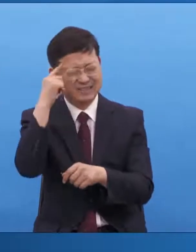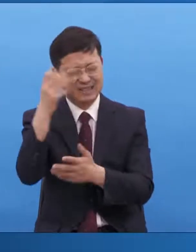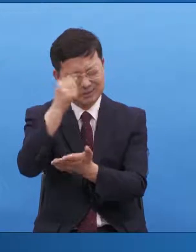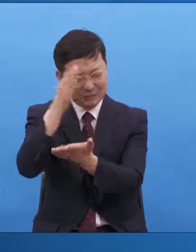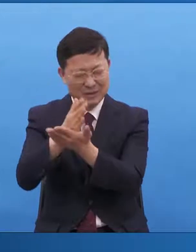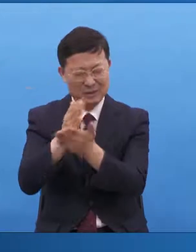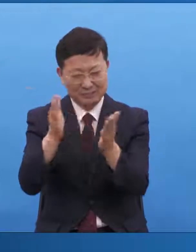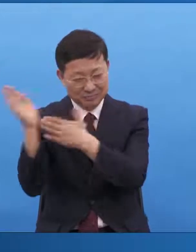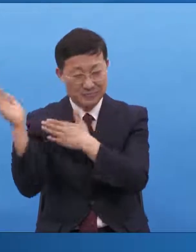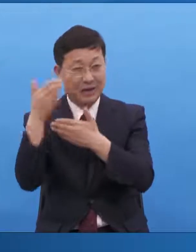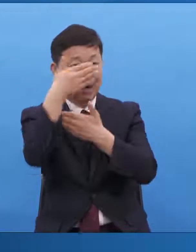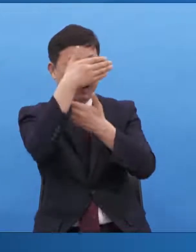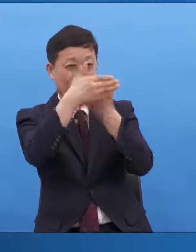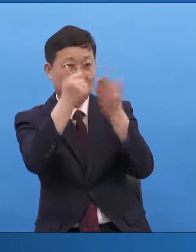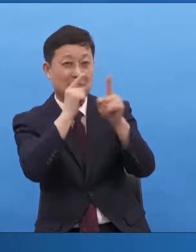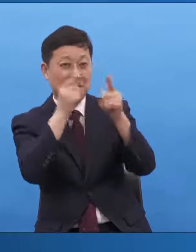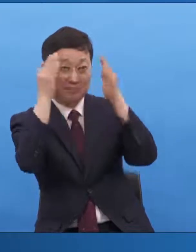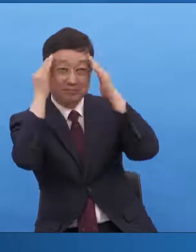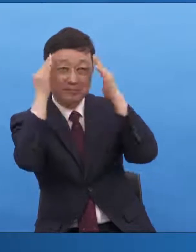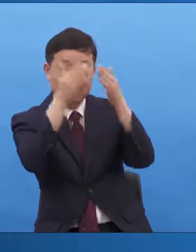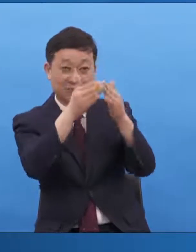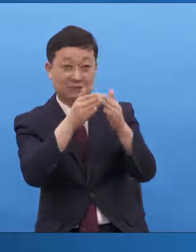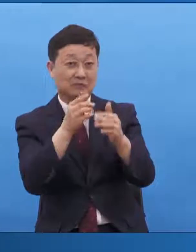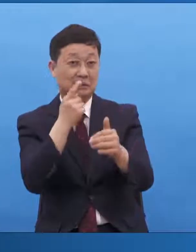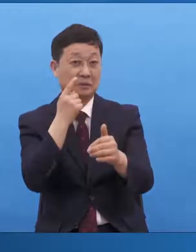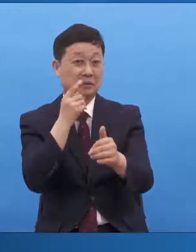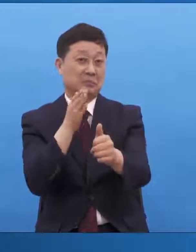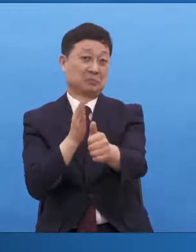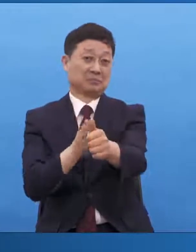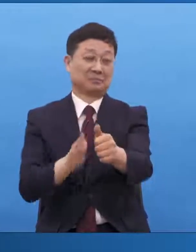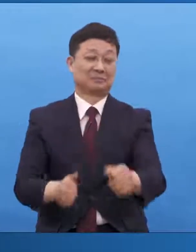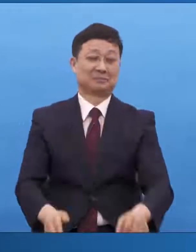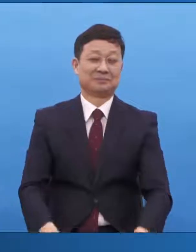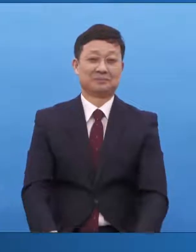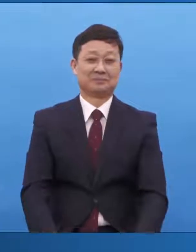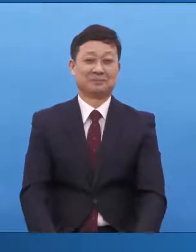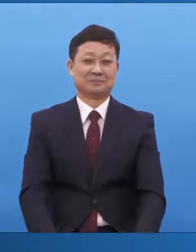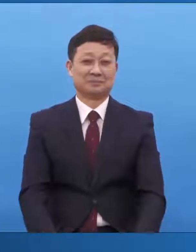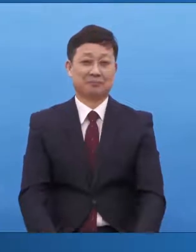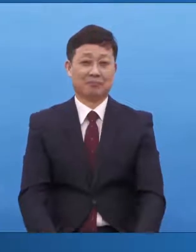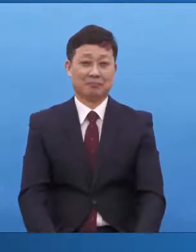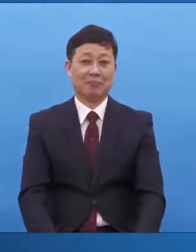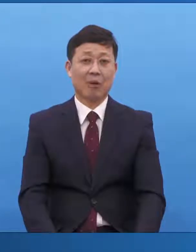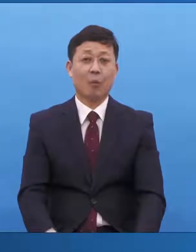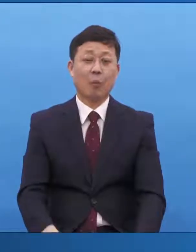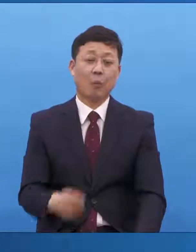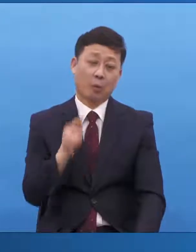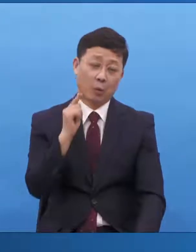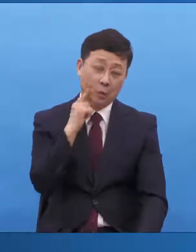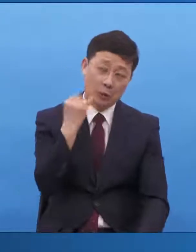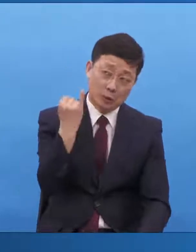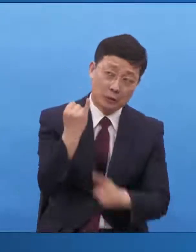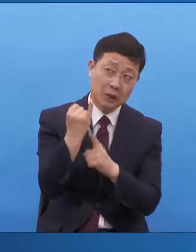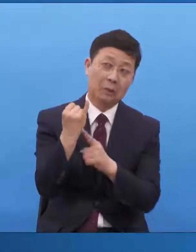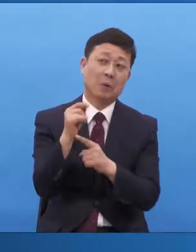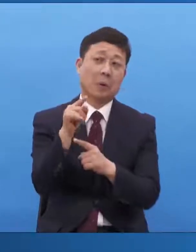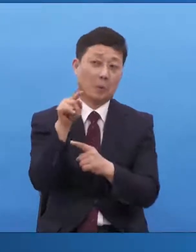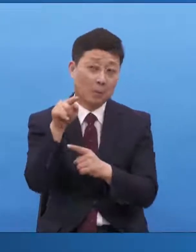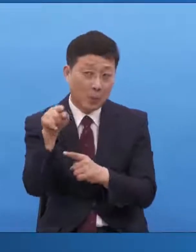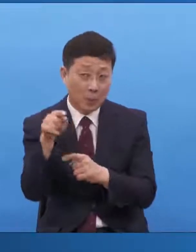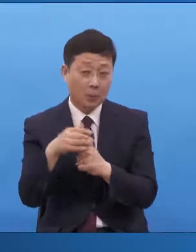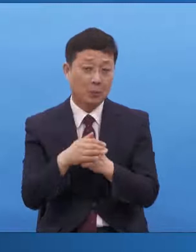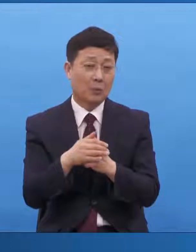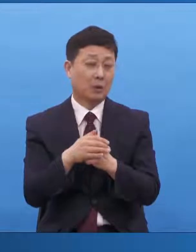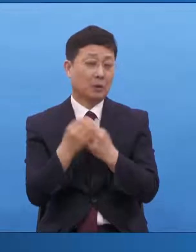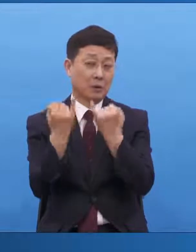is your time where you're interested in the opposite sex, but don't be too concerned with that. Try to focus a little bit on worship. 정상입니다. You know that's normal. 자꾸 여학생